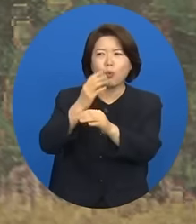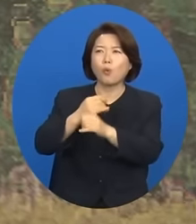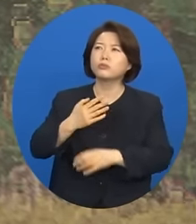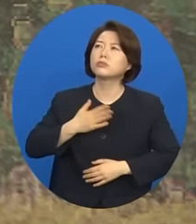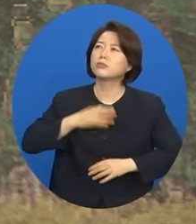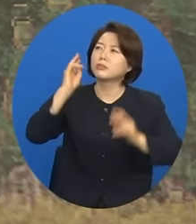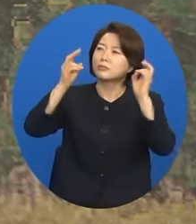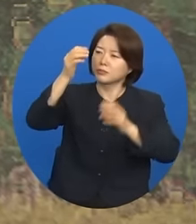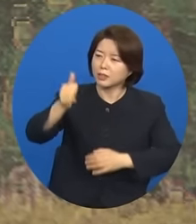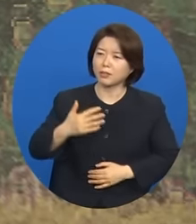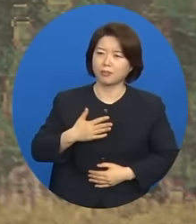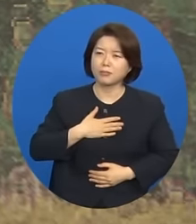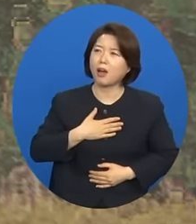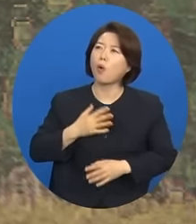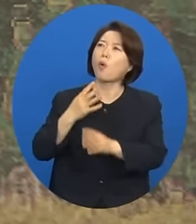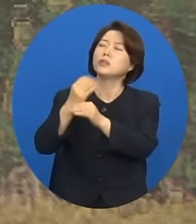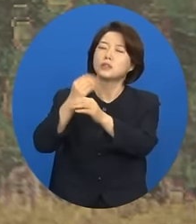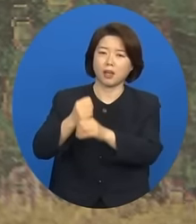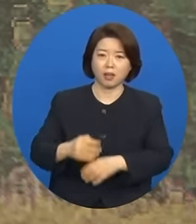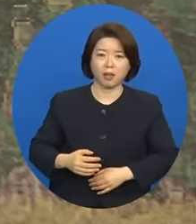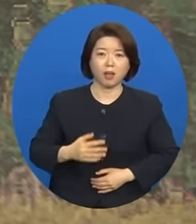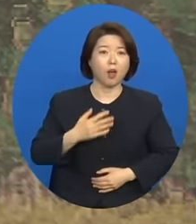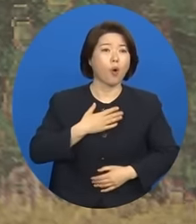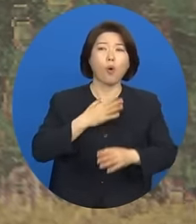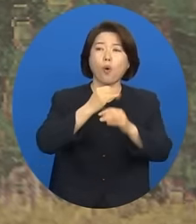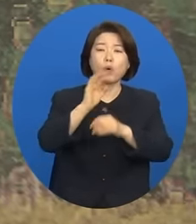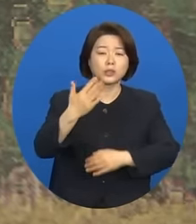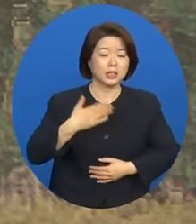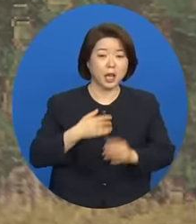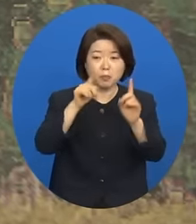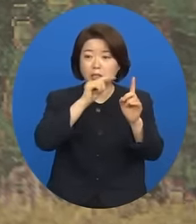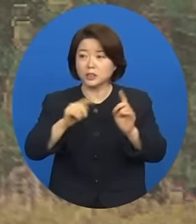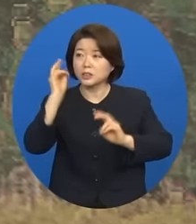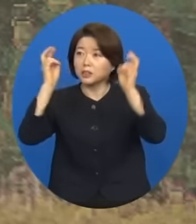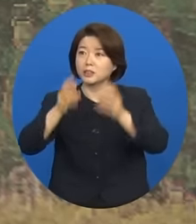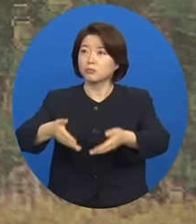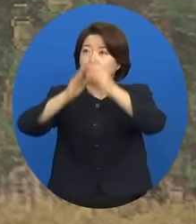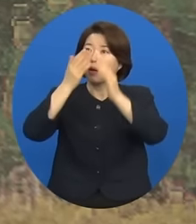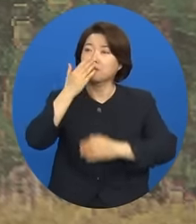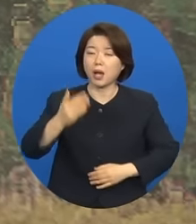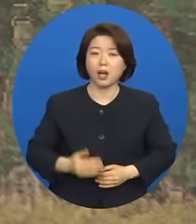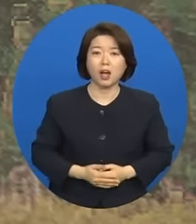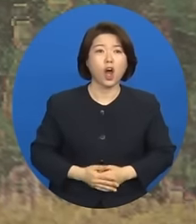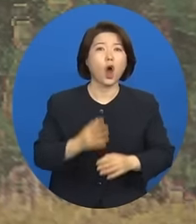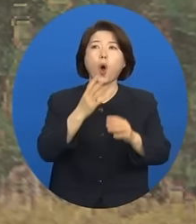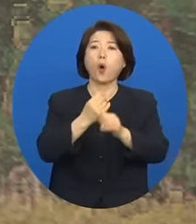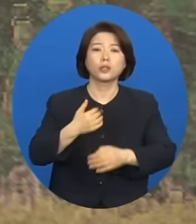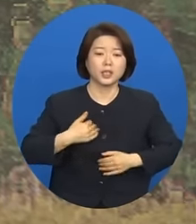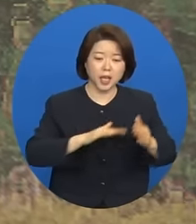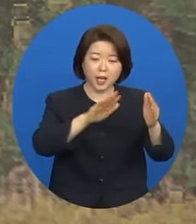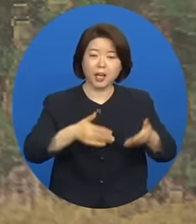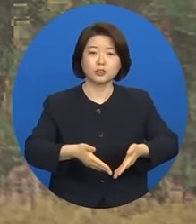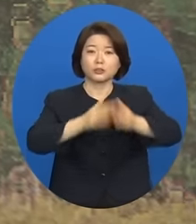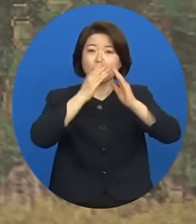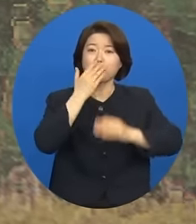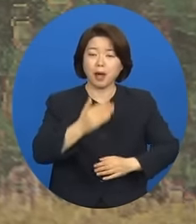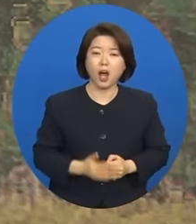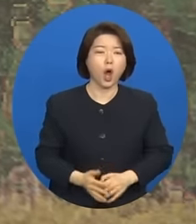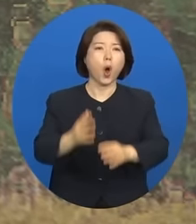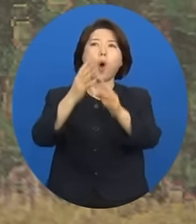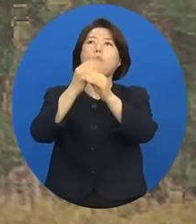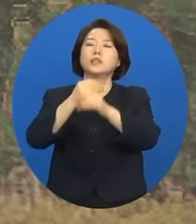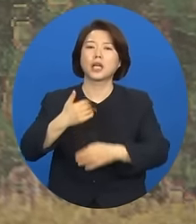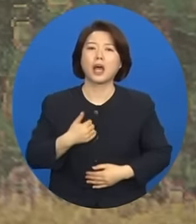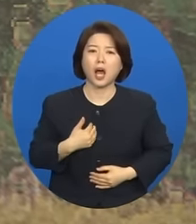언제가 되어야 내가 사장이 되겠습니까? 언제가 되어야 제가 1인 기업을 세울 수가 있겠습니까? 언제가 되어야 내 가정을 세우겠습니까? 언제가